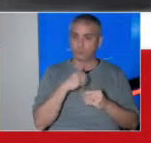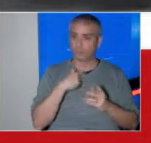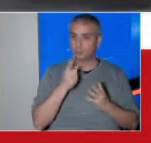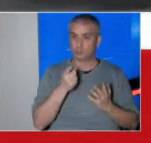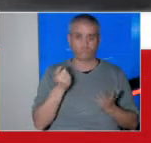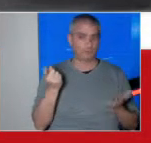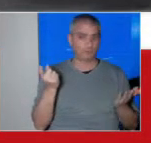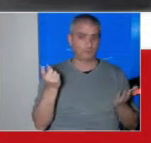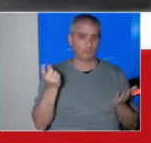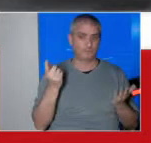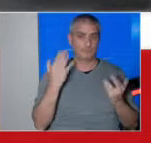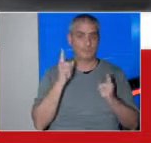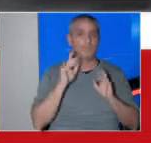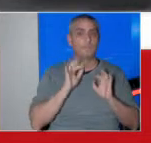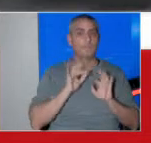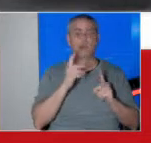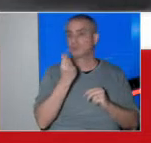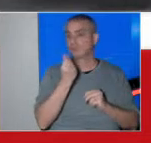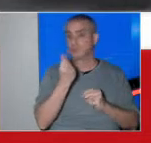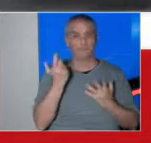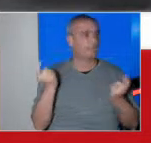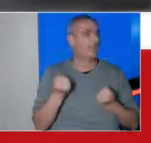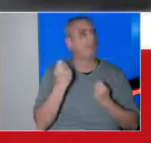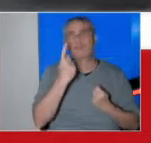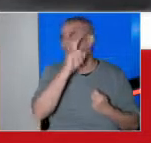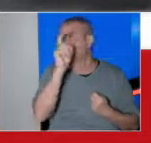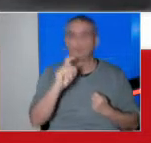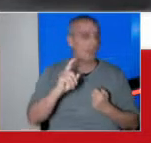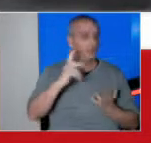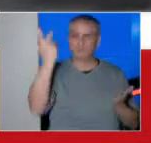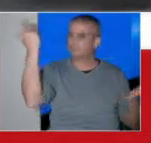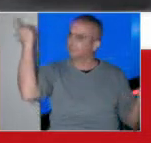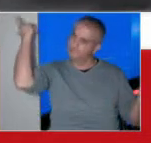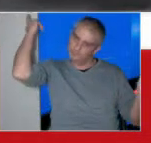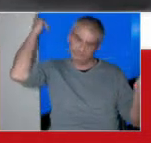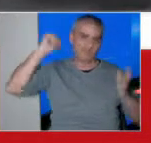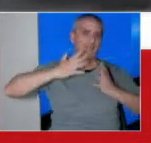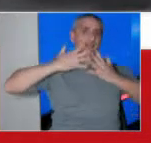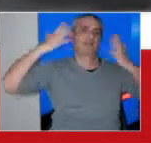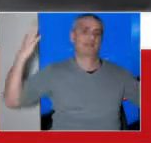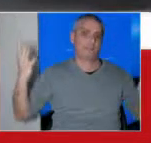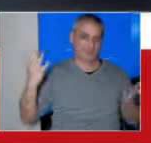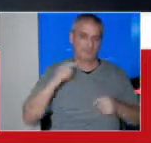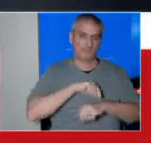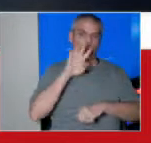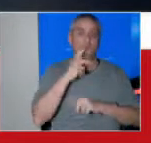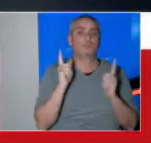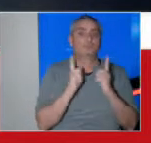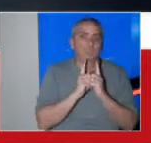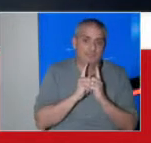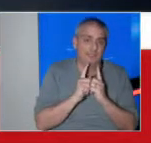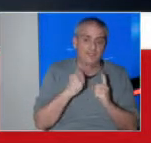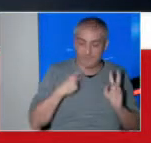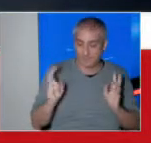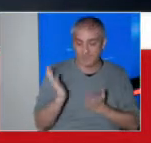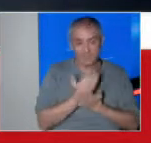של שבוע להזיק כמה מיליוני שקלים באחד מקמפיינים, אולי האדסטארטים הדרמטיים ביותר בלוחות הזמנים הקטרים, ואם